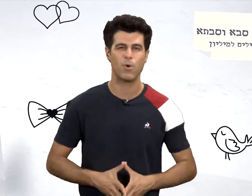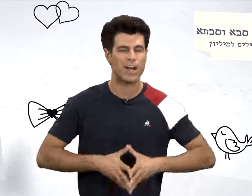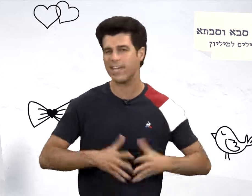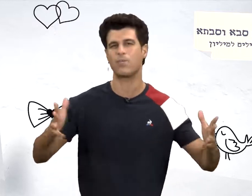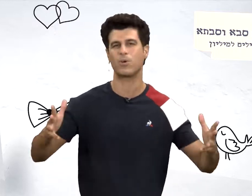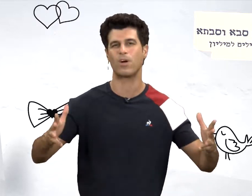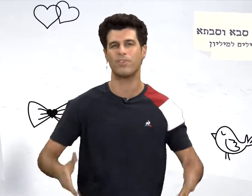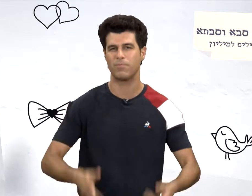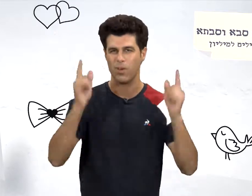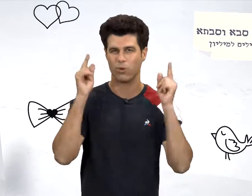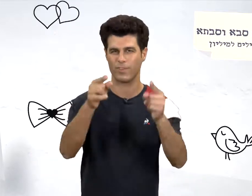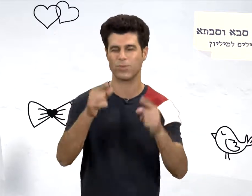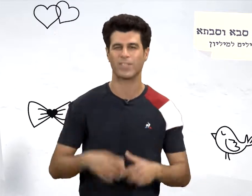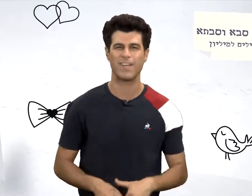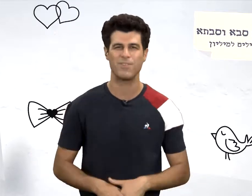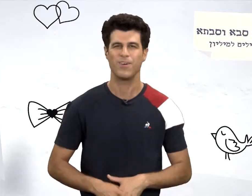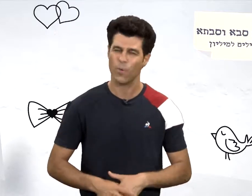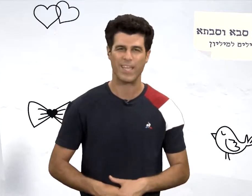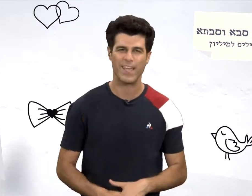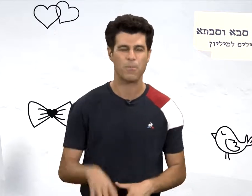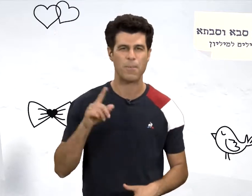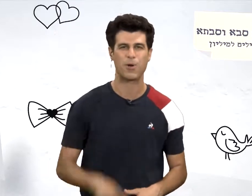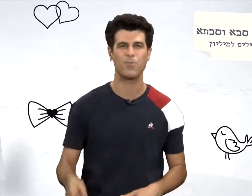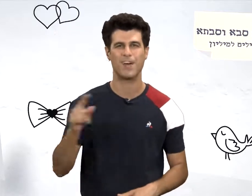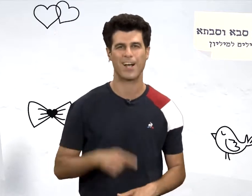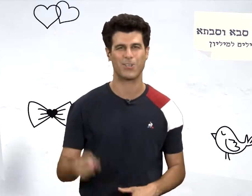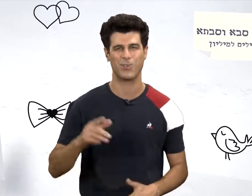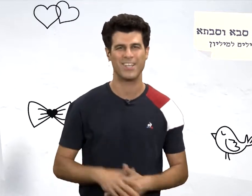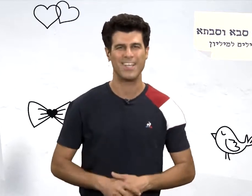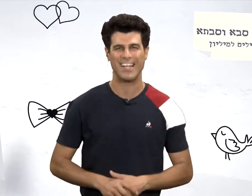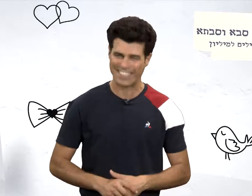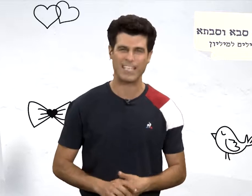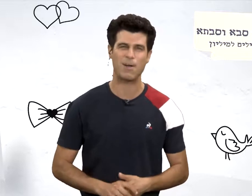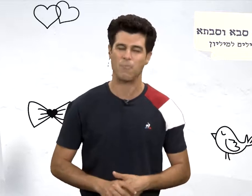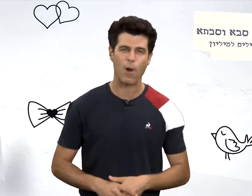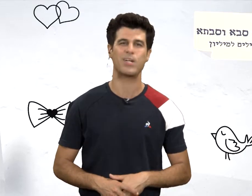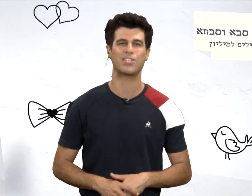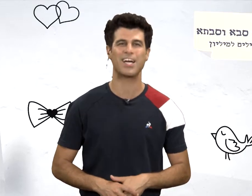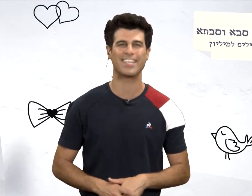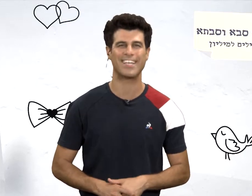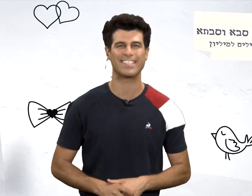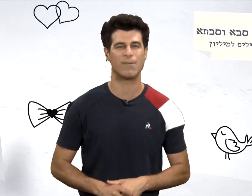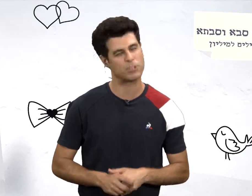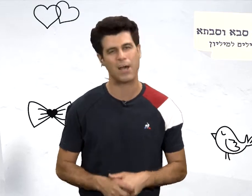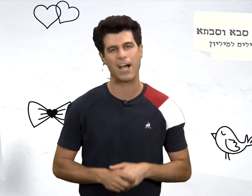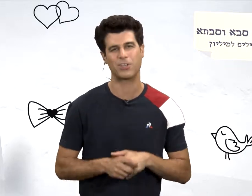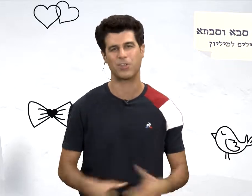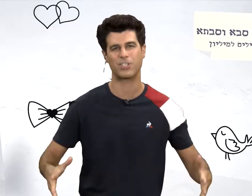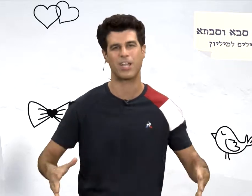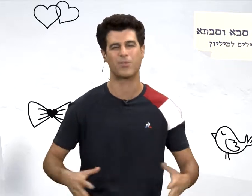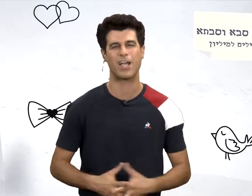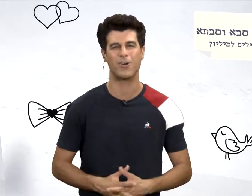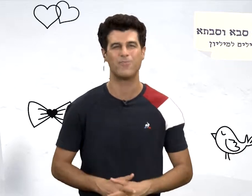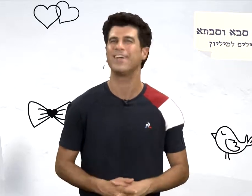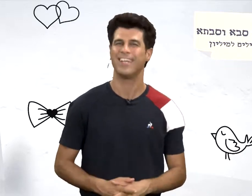שלכם יצבור הכי הרבה כוכבים, ובזכותכם הוא יהיה במקום הראשון. אז קדימה, בואו ישר נכיר את המשפחה